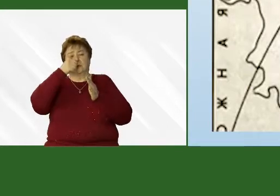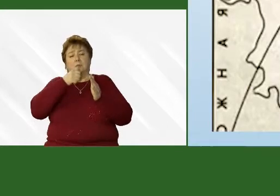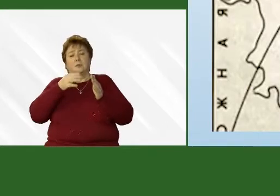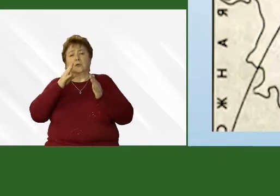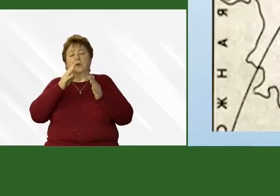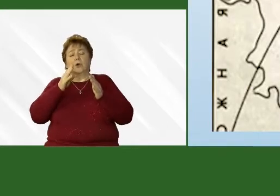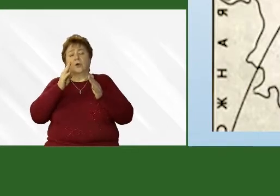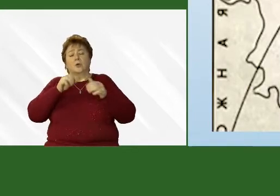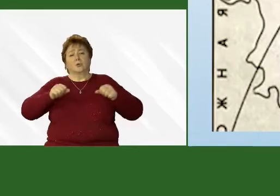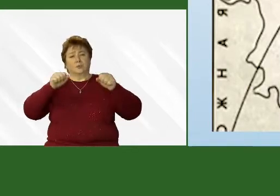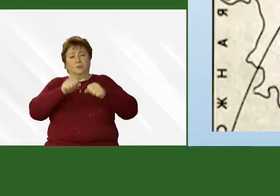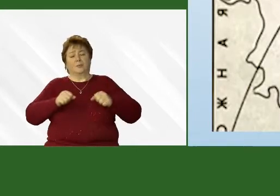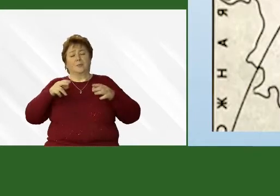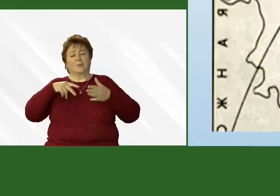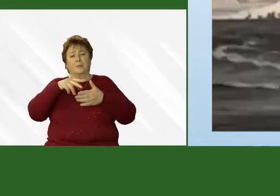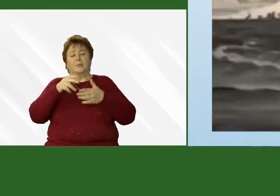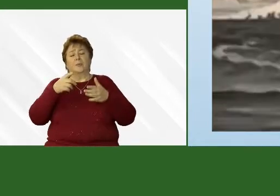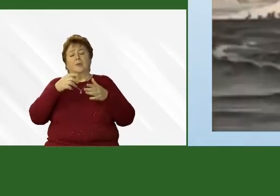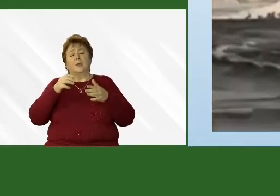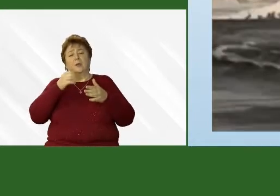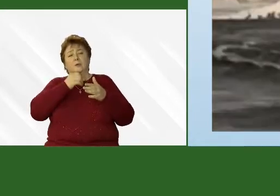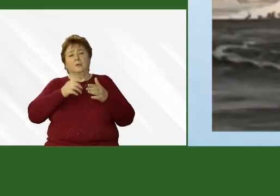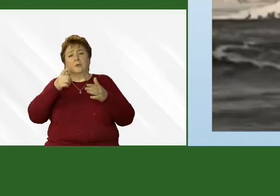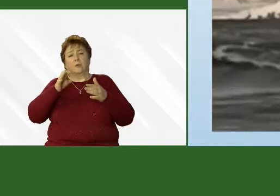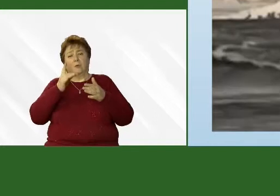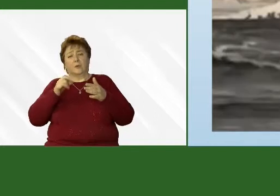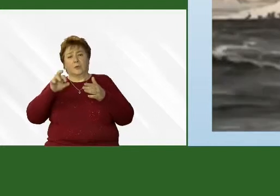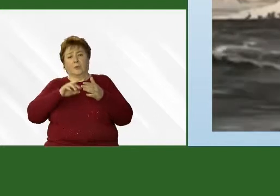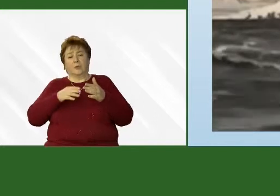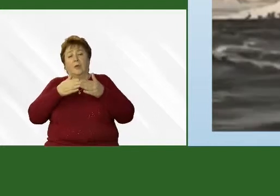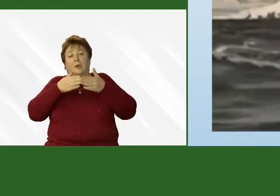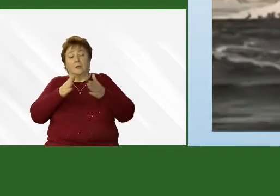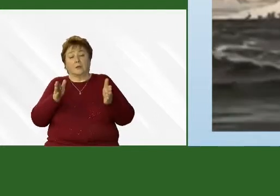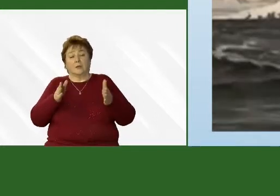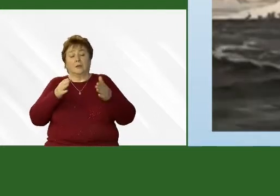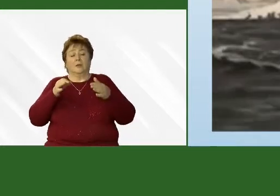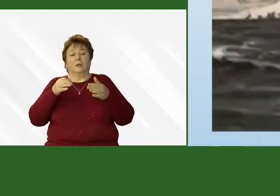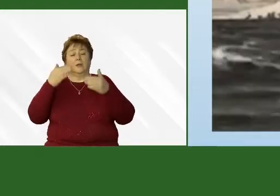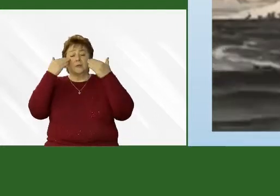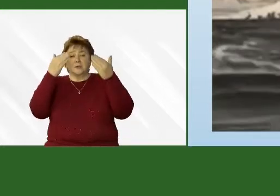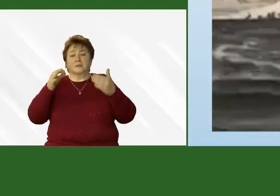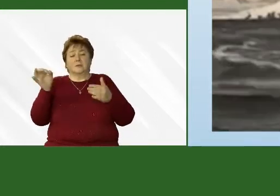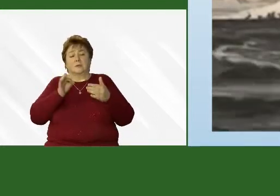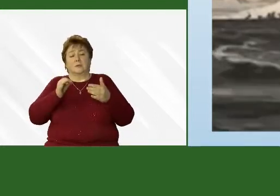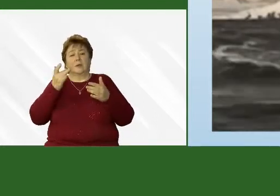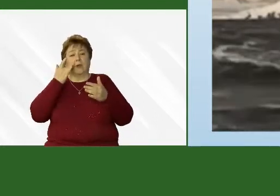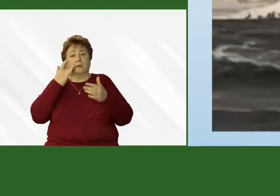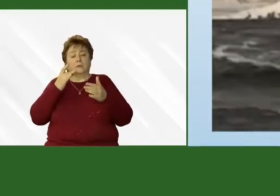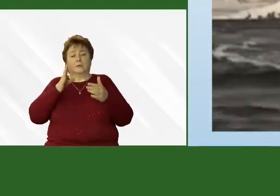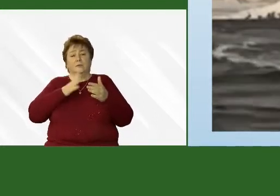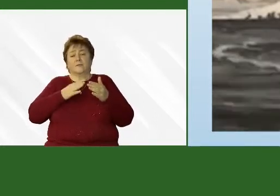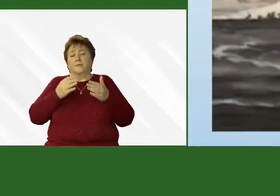шлюпы подошли к острову Южная Георгия, а чуть позже моряки открыли неизвестный остров, который